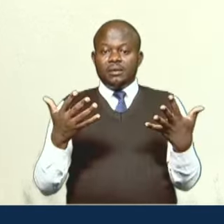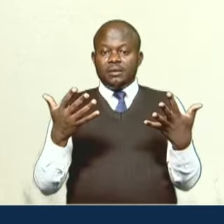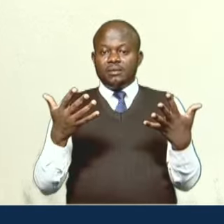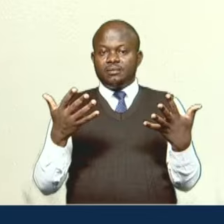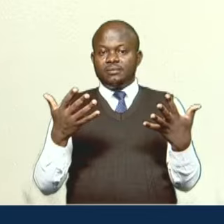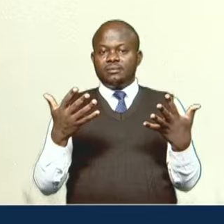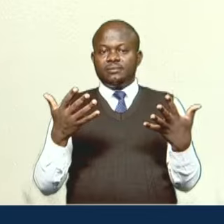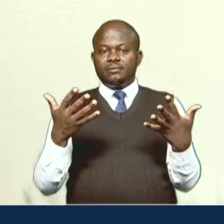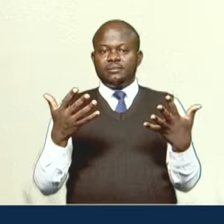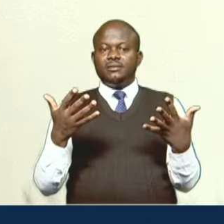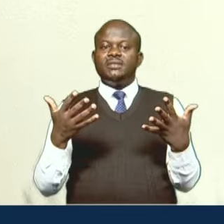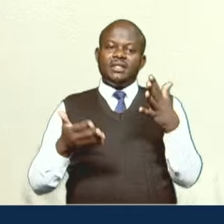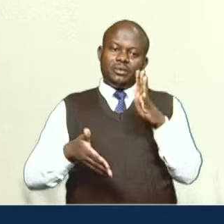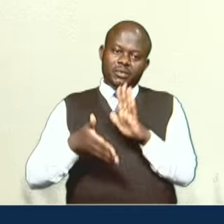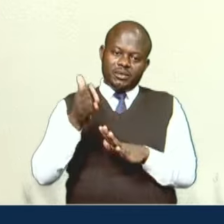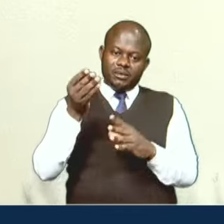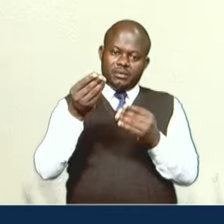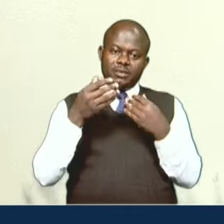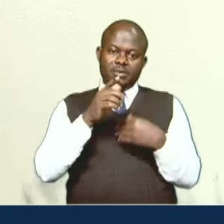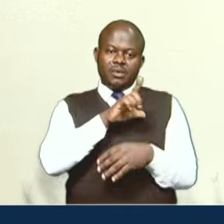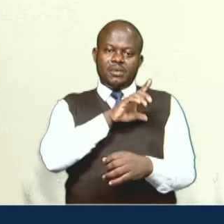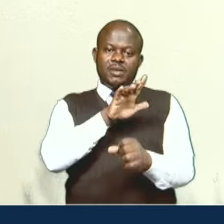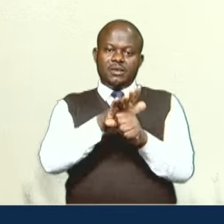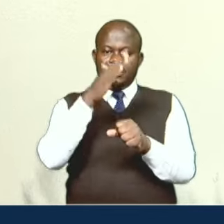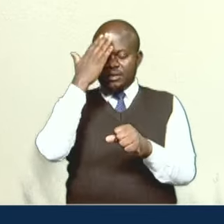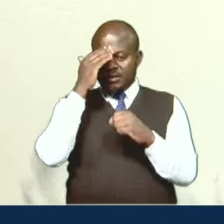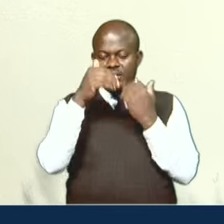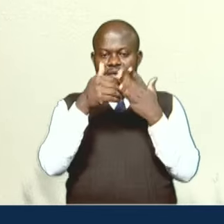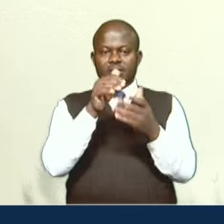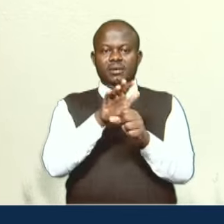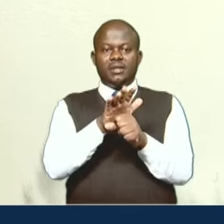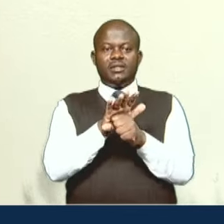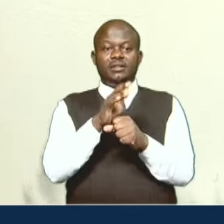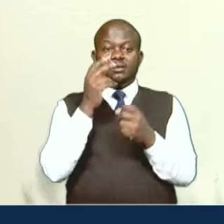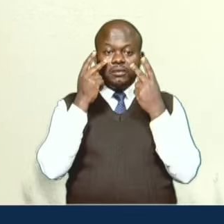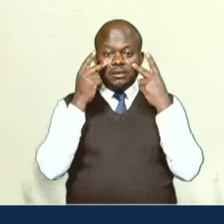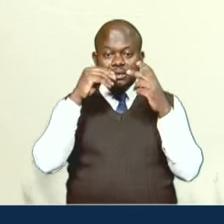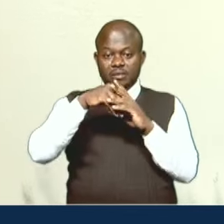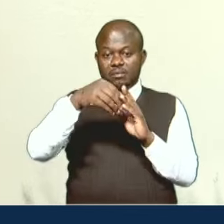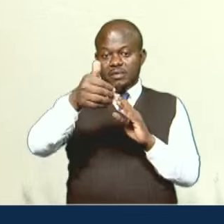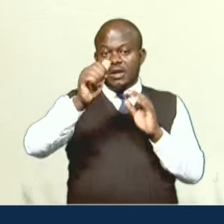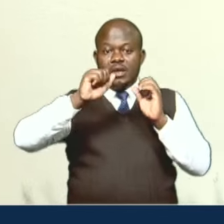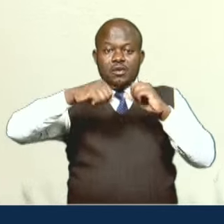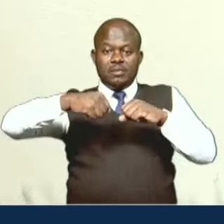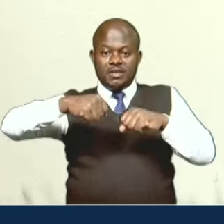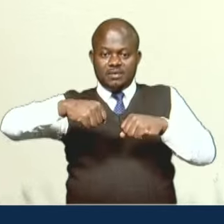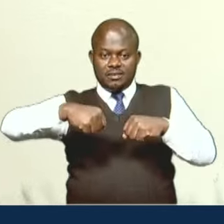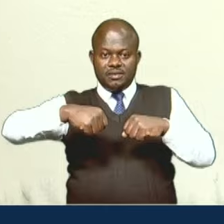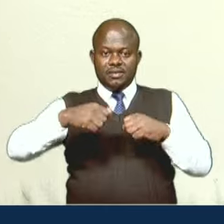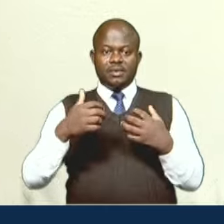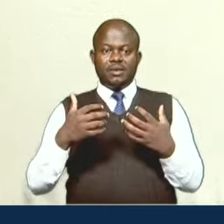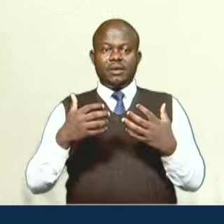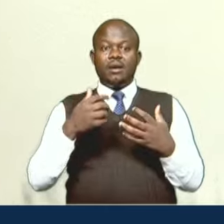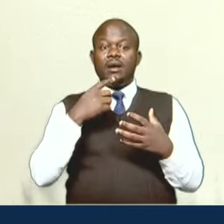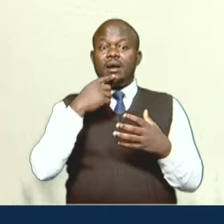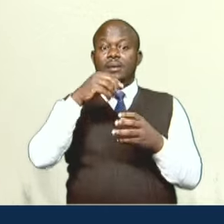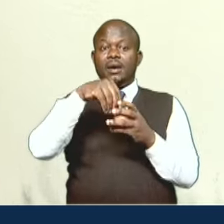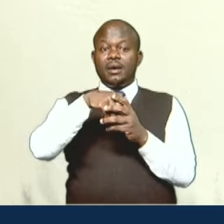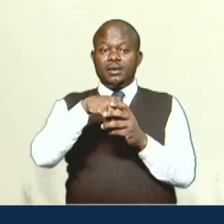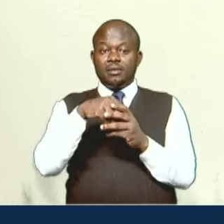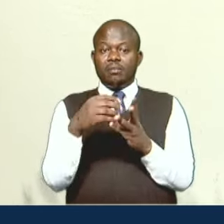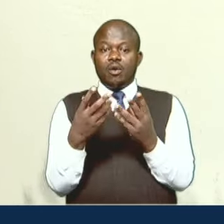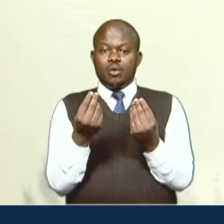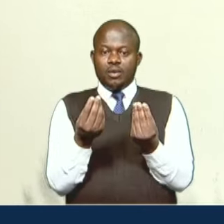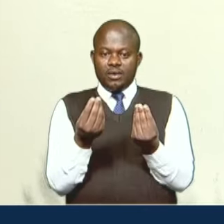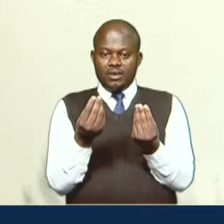Na bihita rero biduha amahirwe menshi, kuko akenshi usanga muri ayo masezerano haba harimo